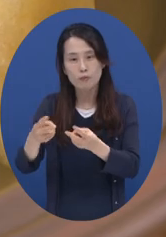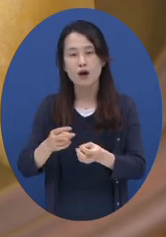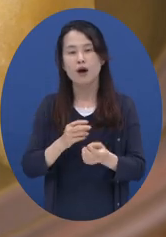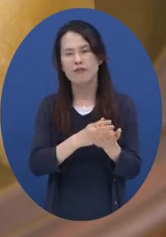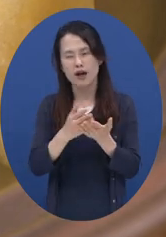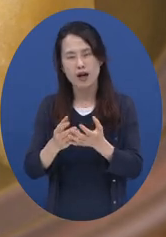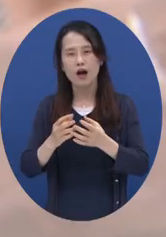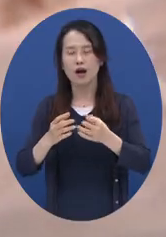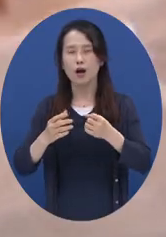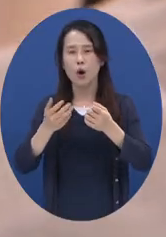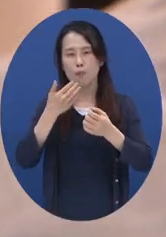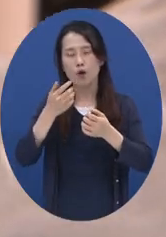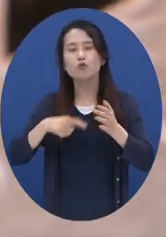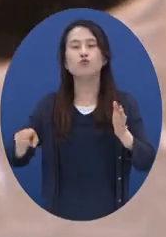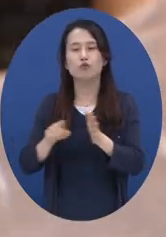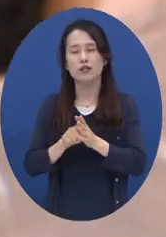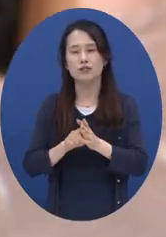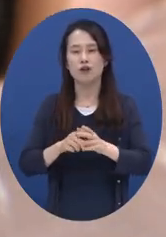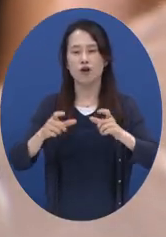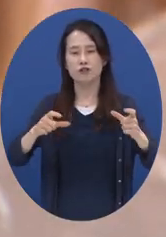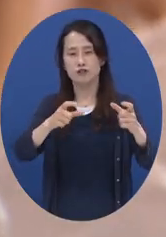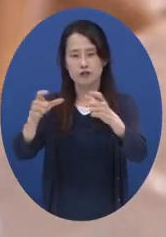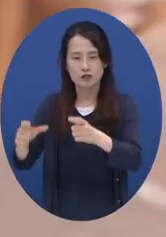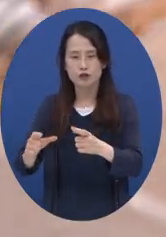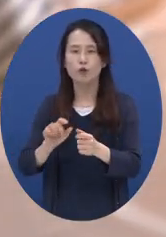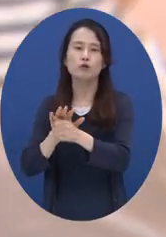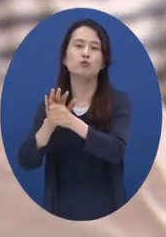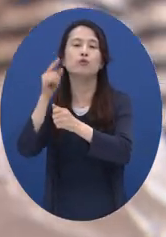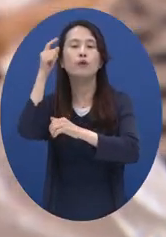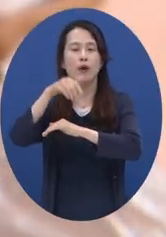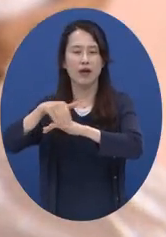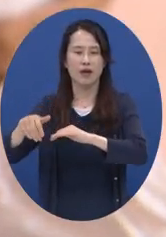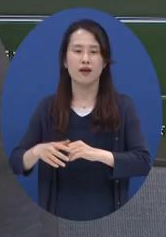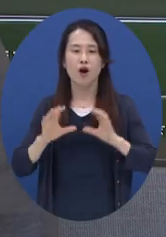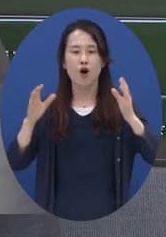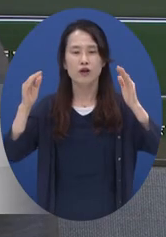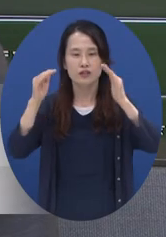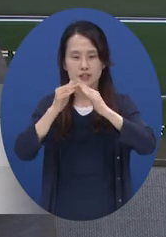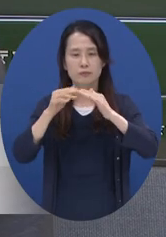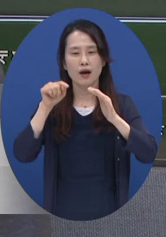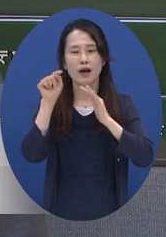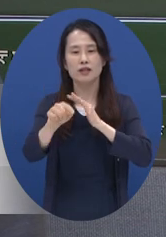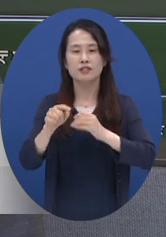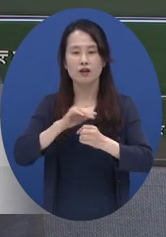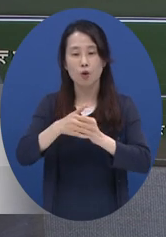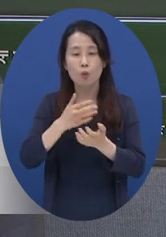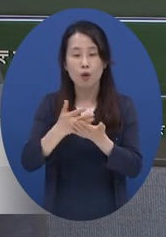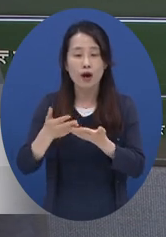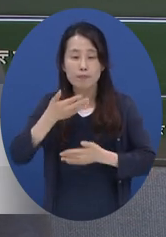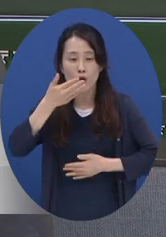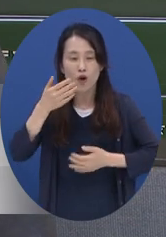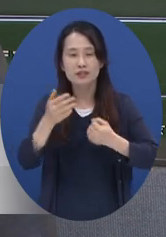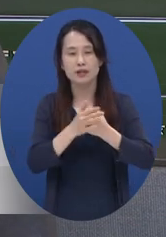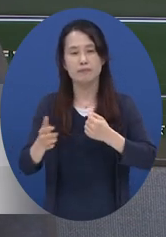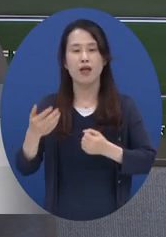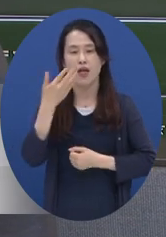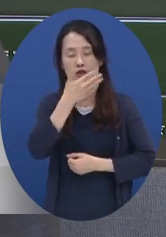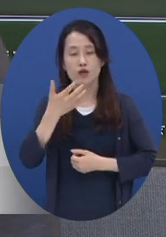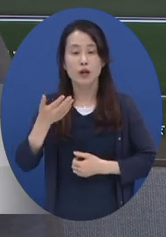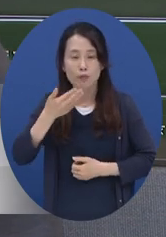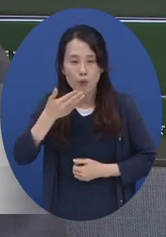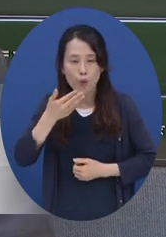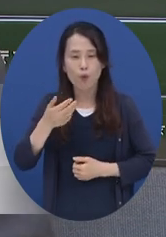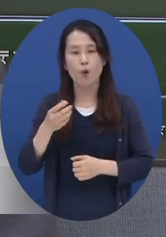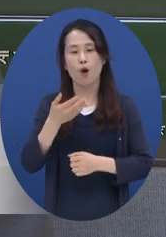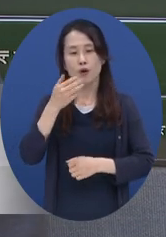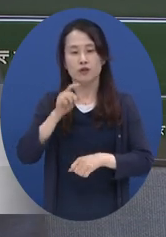우선하지만 다양한 과일을 접할 수 있도록 국내 다른 지역의 과일도 포함됩니다. 우리 어린이들이 어린이집에 가서 과일을 먹기 때문에 그런 부분에서